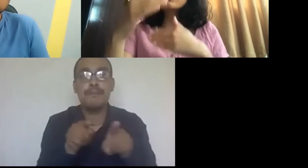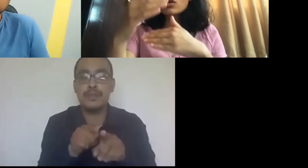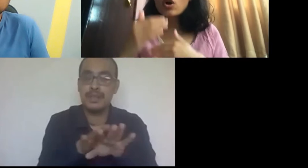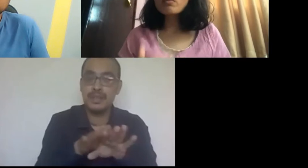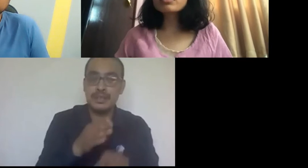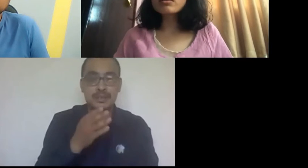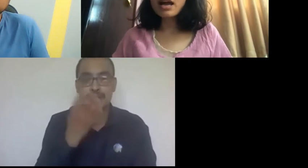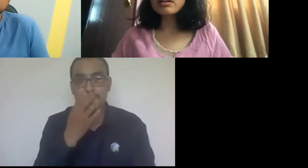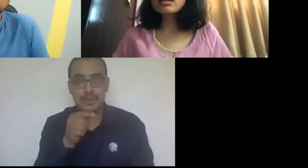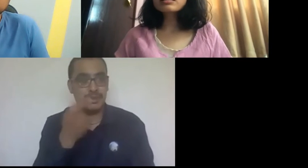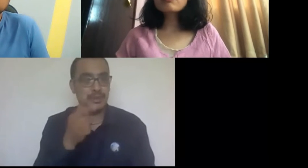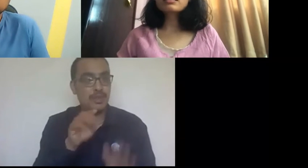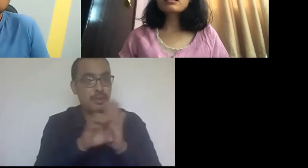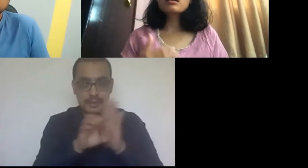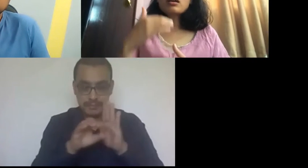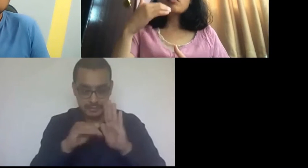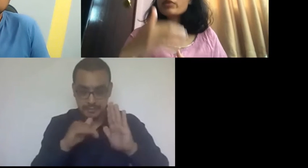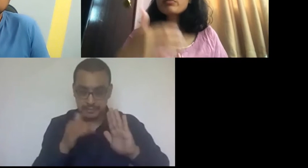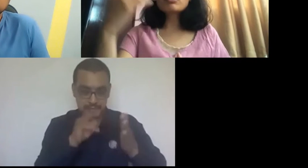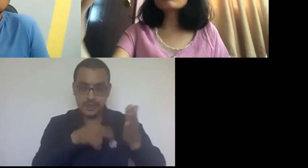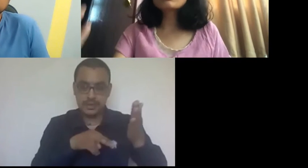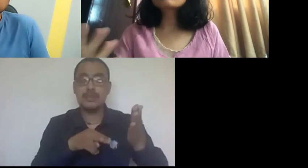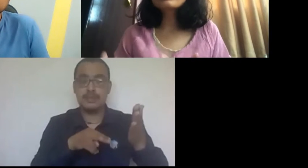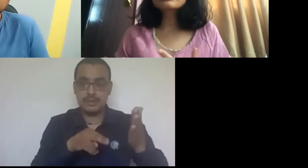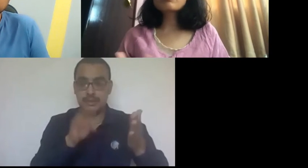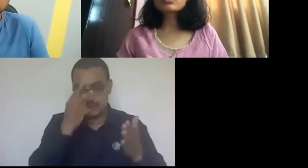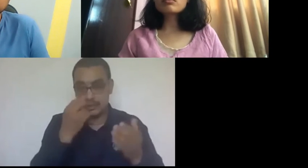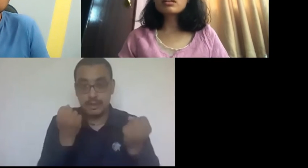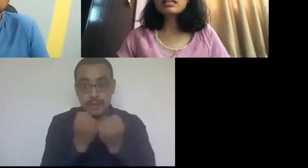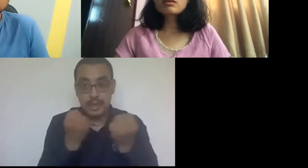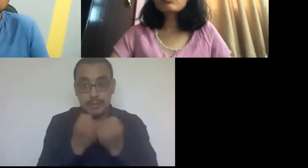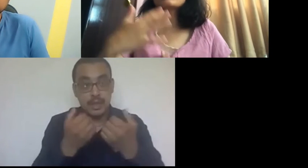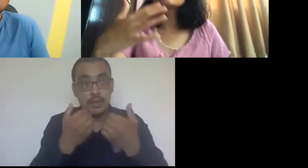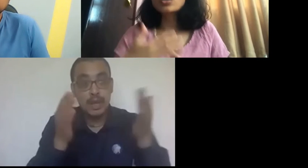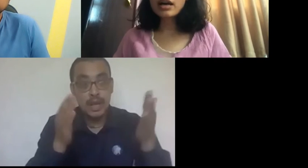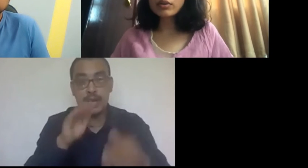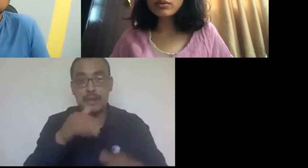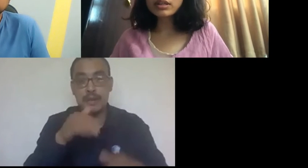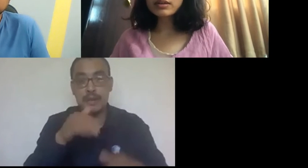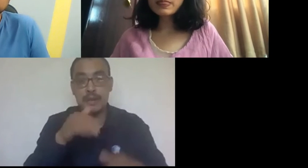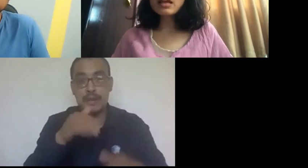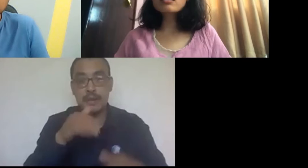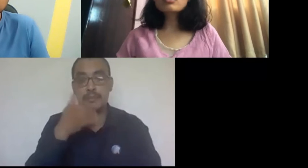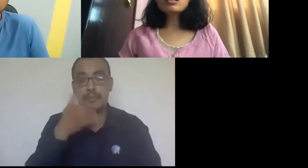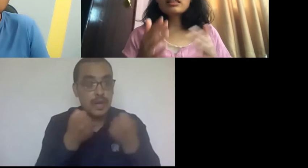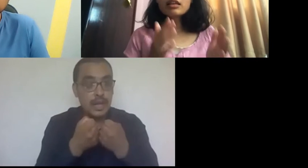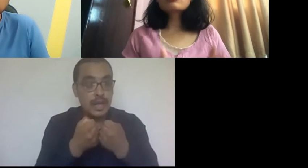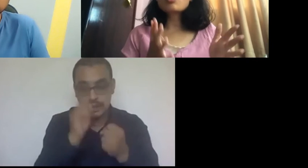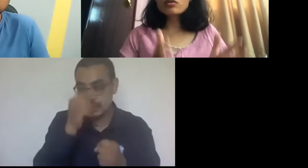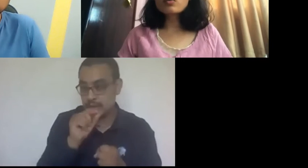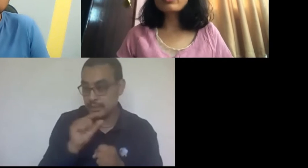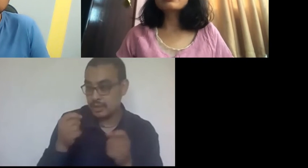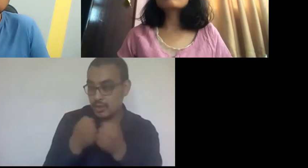लाग्यो जसरी यो कमेन्ट्सहरू आयो होइन. यसले गर्दाखेरि मेबी लकडाउन खोलिसकेपछि हुन्छ नि यसमा पनि केही झगडा हुने हो कि होइन,